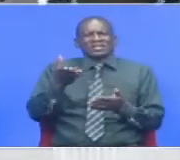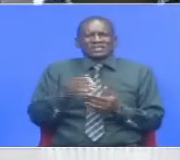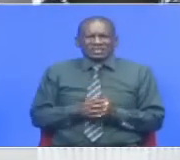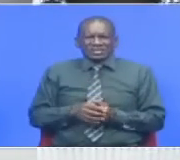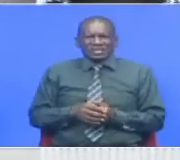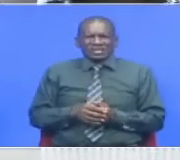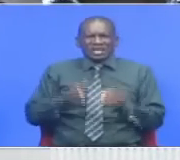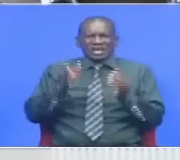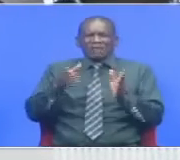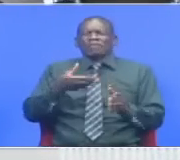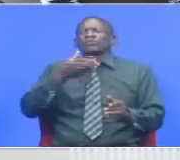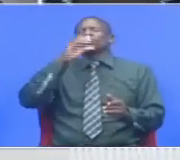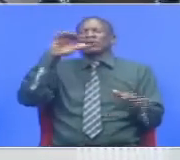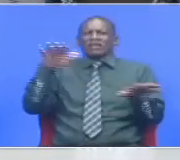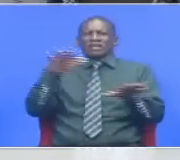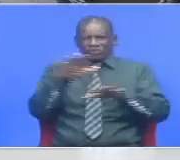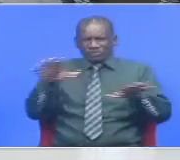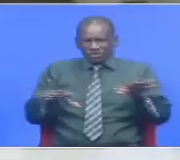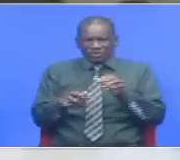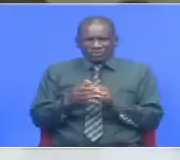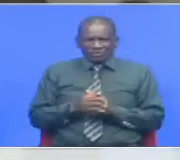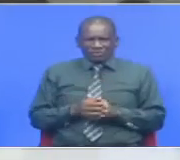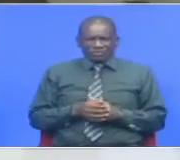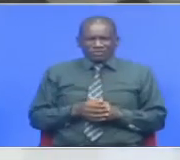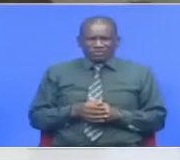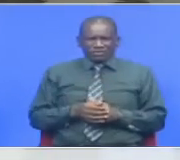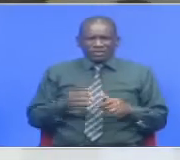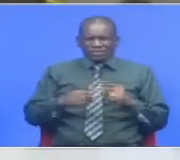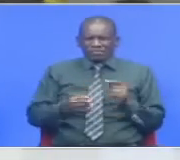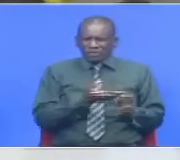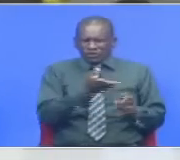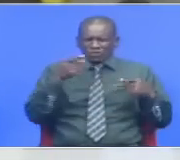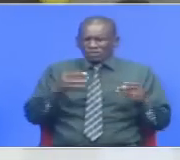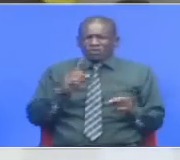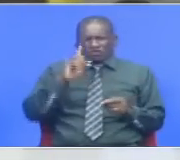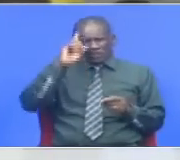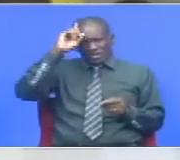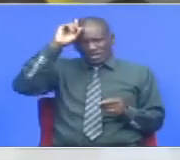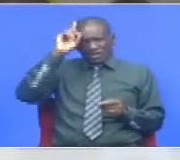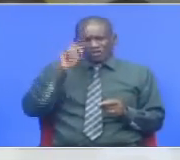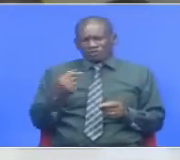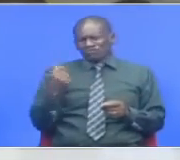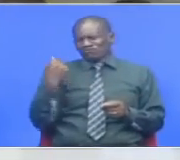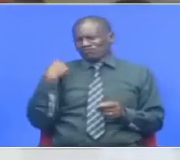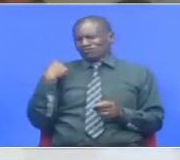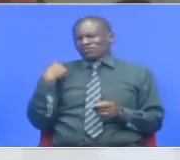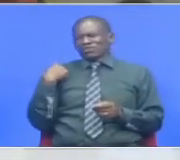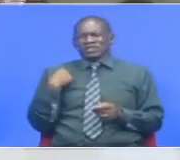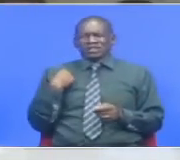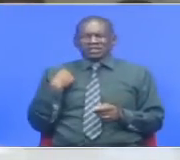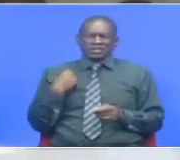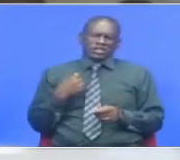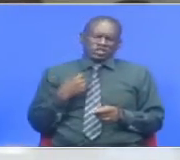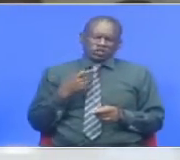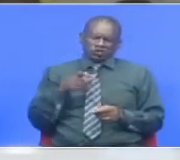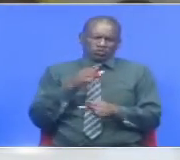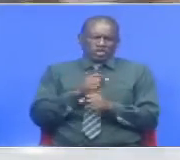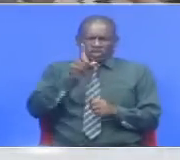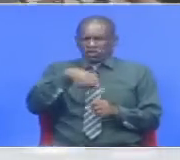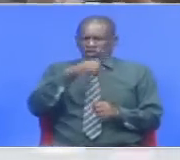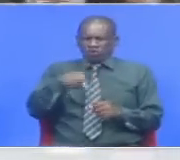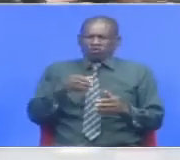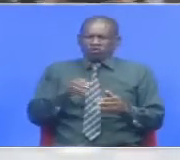Mtu anameza kila kitu. Lakini nyinyi watu wa Nyandarua, juzi mmetukosea sana sisi watu ya